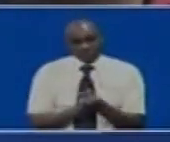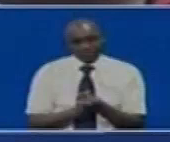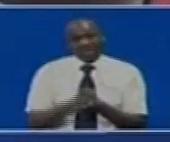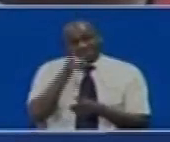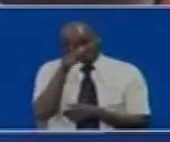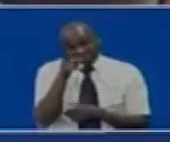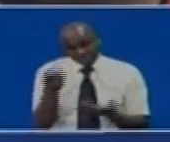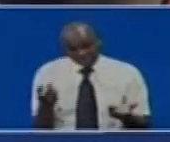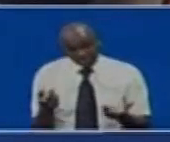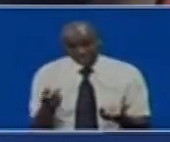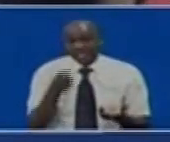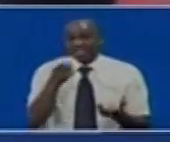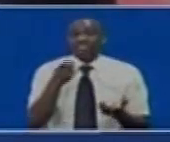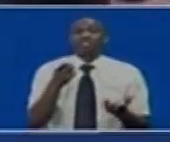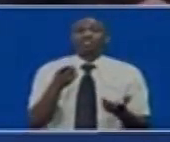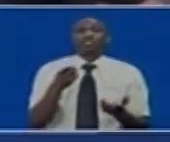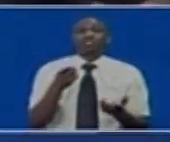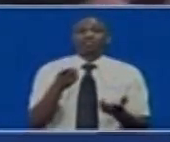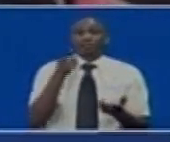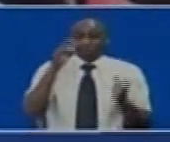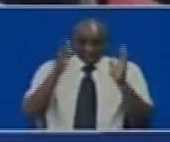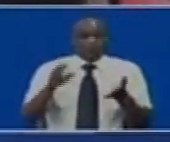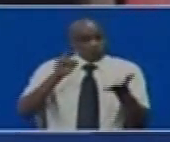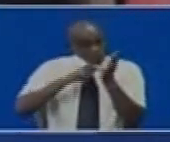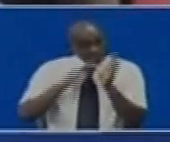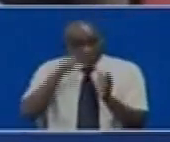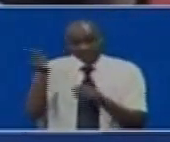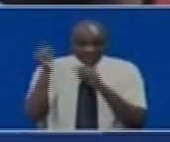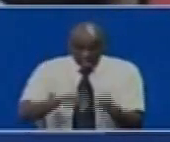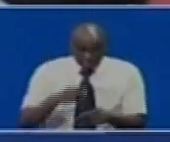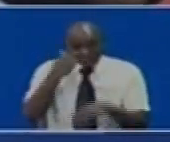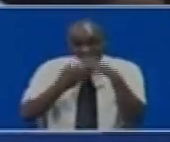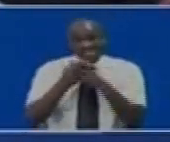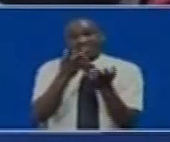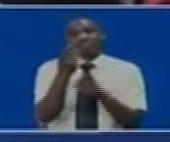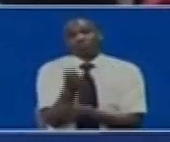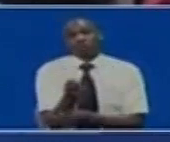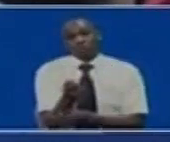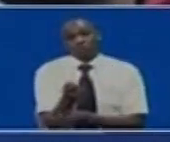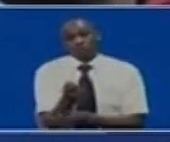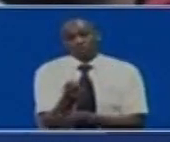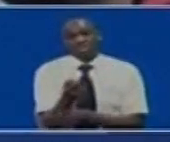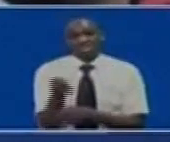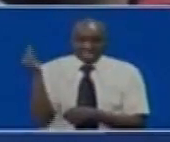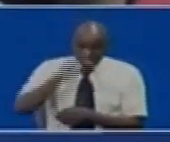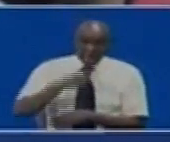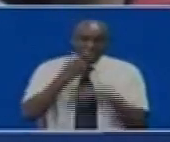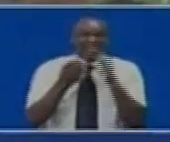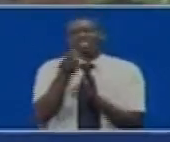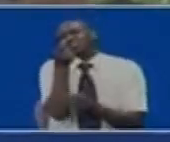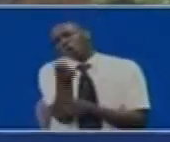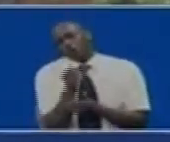kufungwa, wara yule mwenye kandarasi alikucha kachenga yani tuseme ni sehemu kidogo